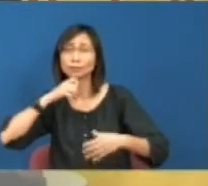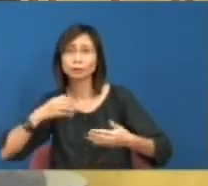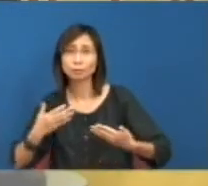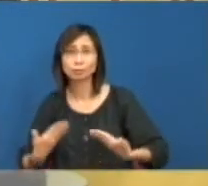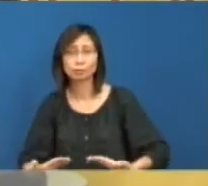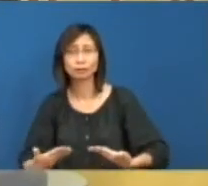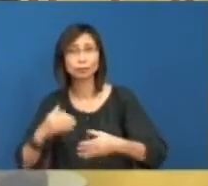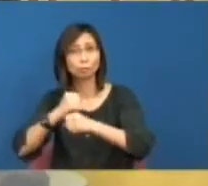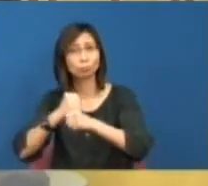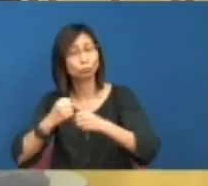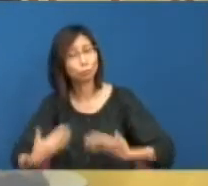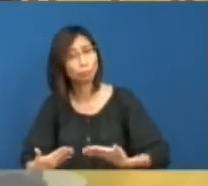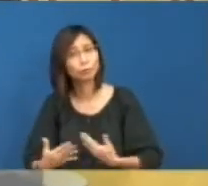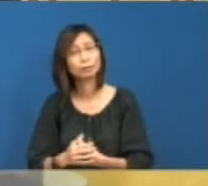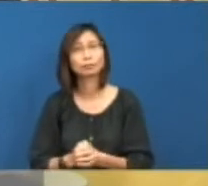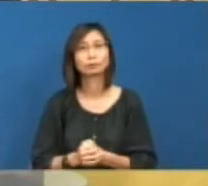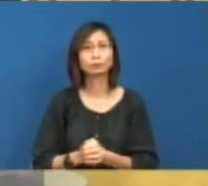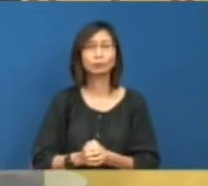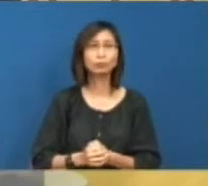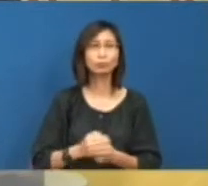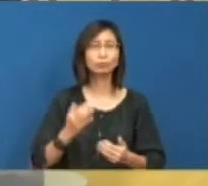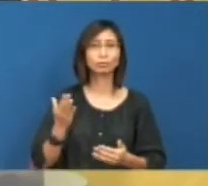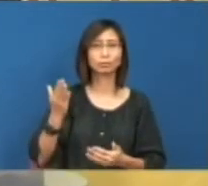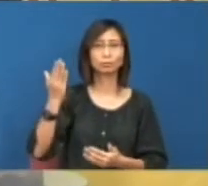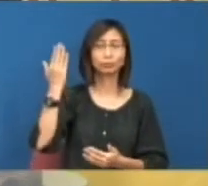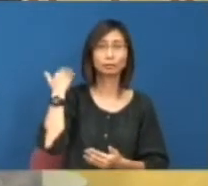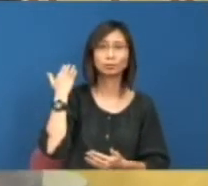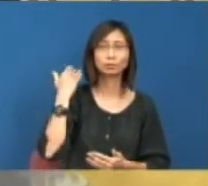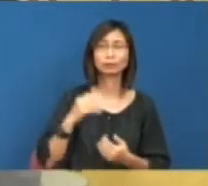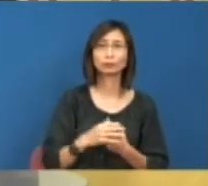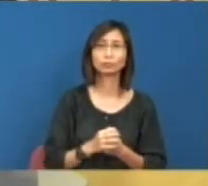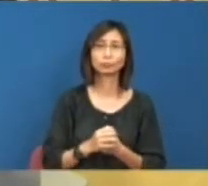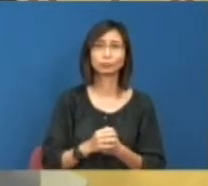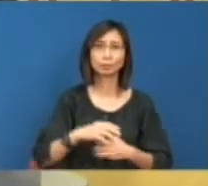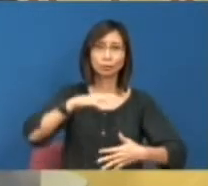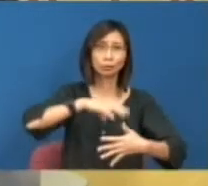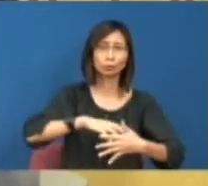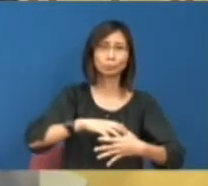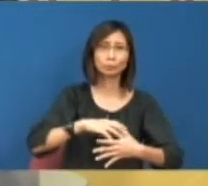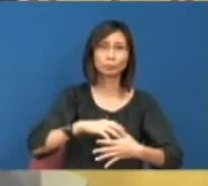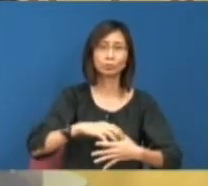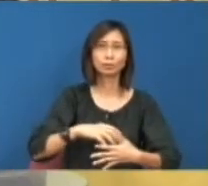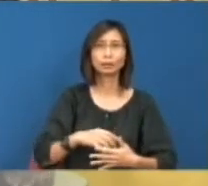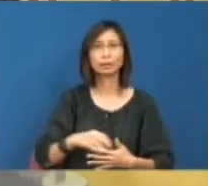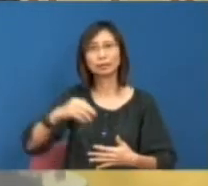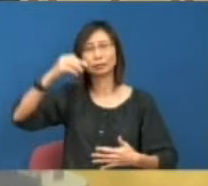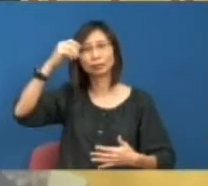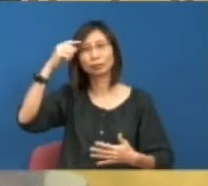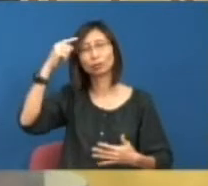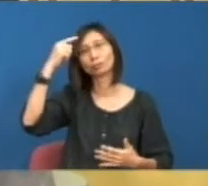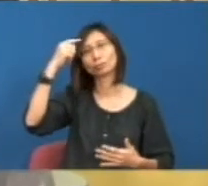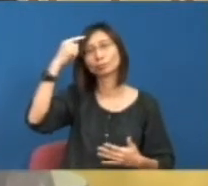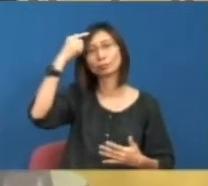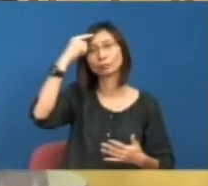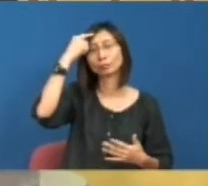些在當年裏面是極之憎惡董建華，現在覺得董建華